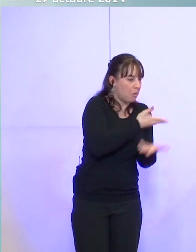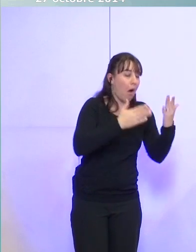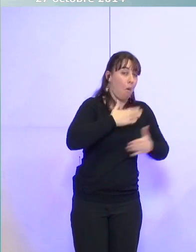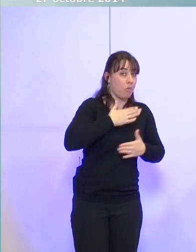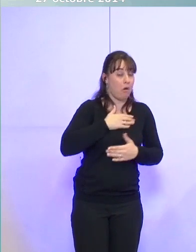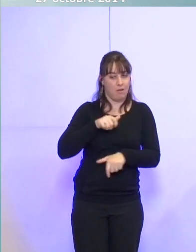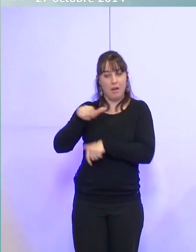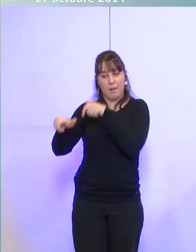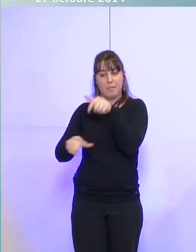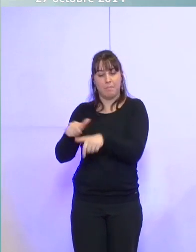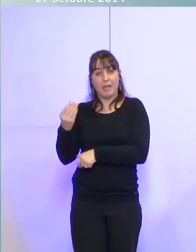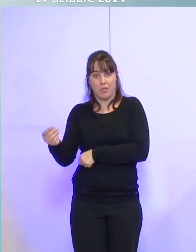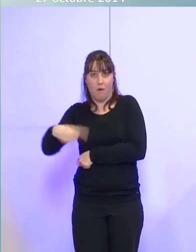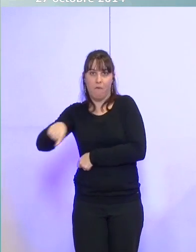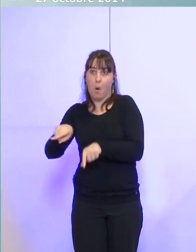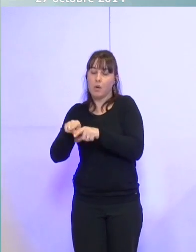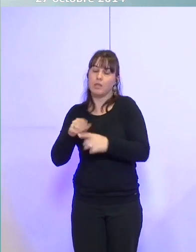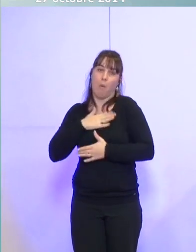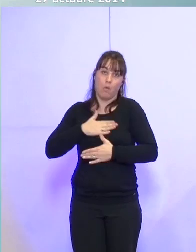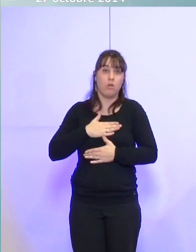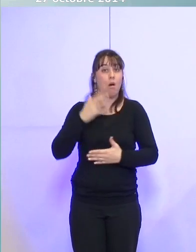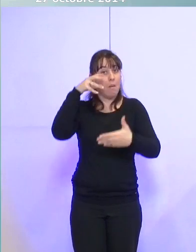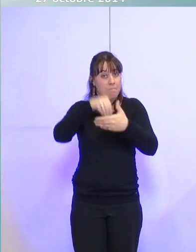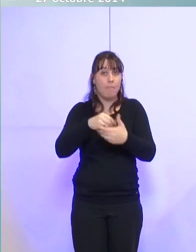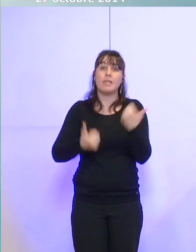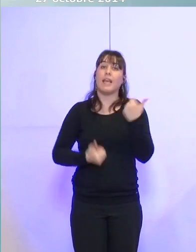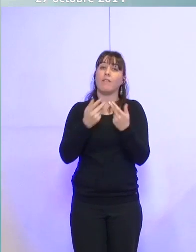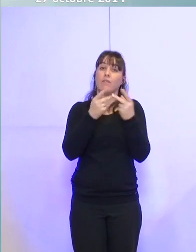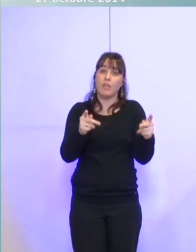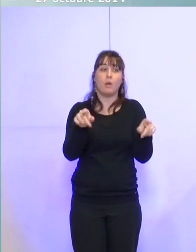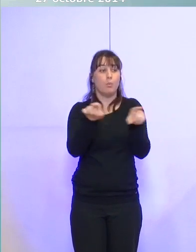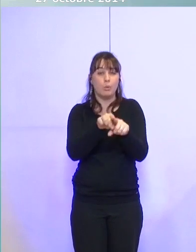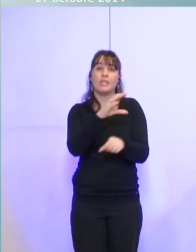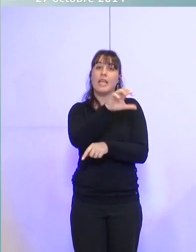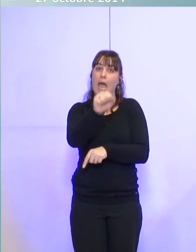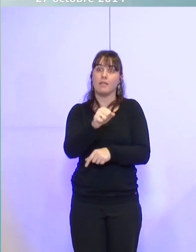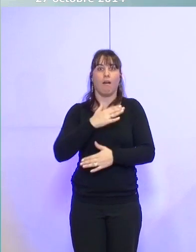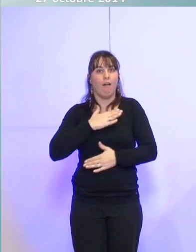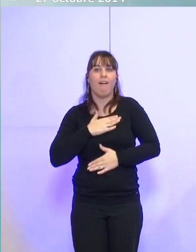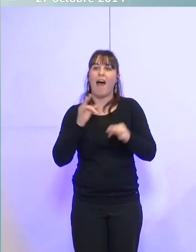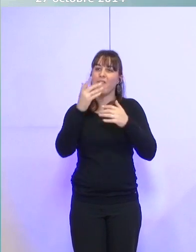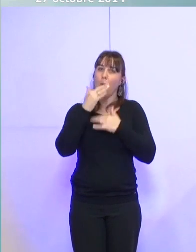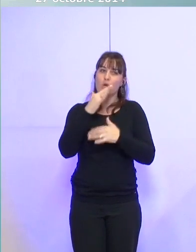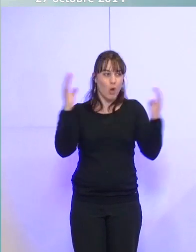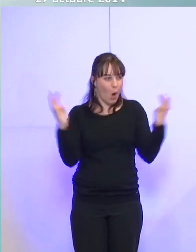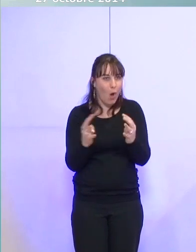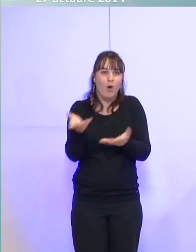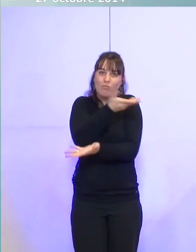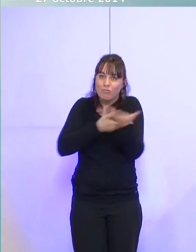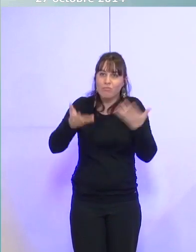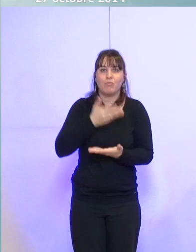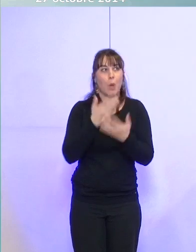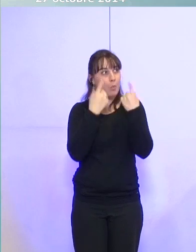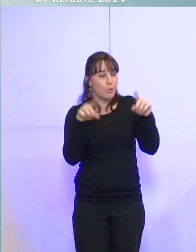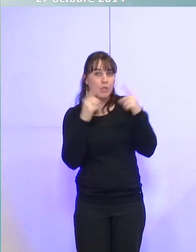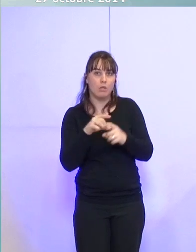de la ville et du CCS mobilisés, avec des temps conviviaux autour du chant, de la musique et tout simplement des